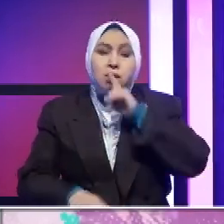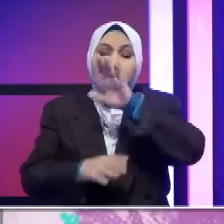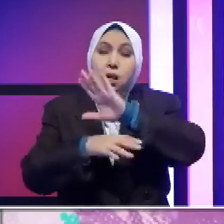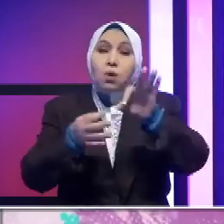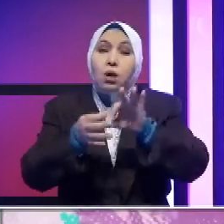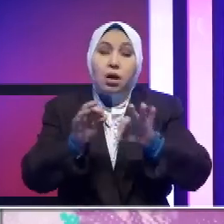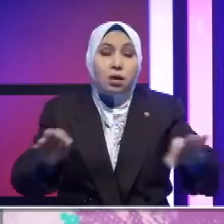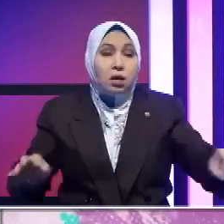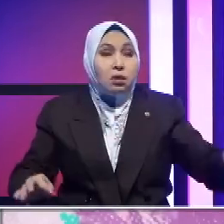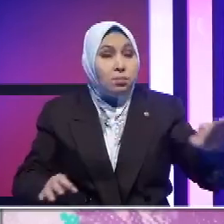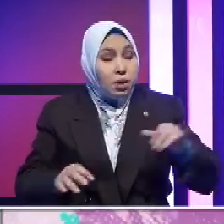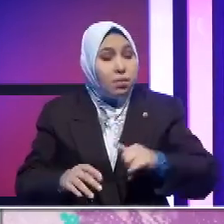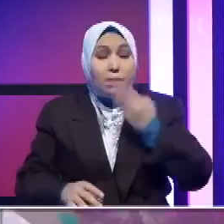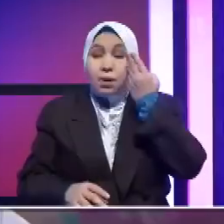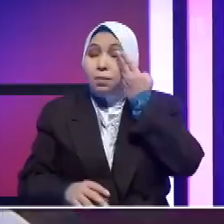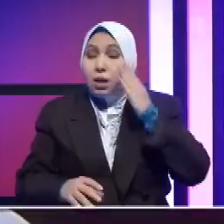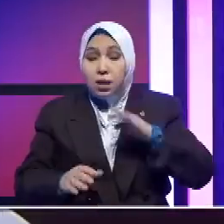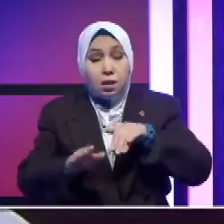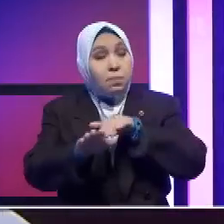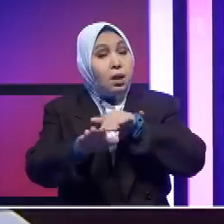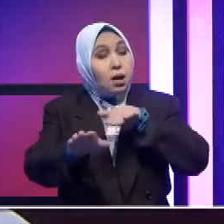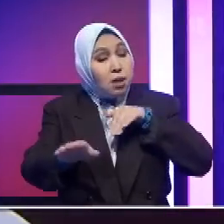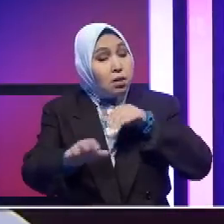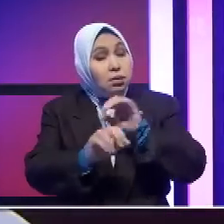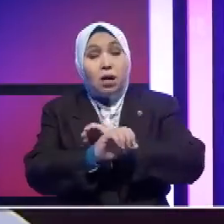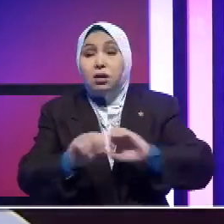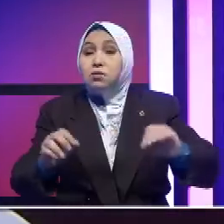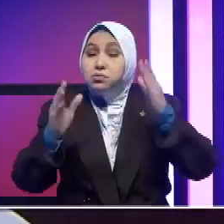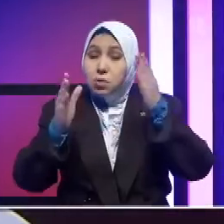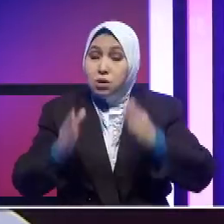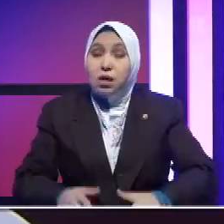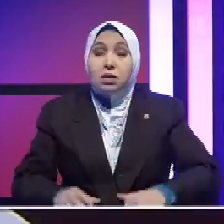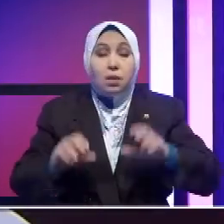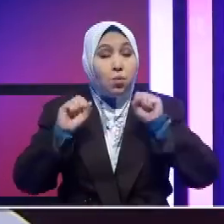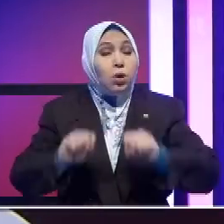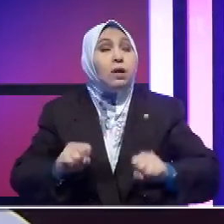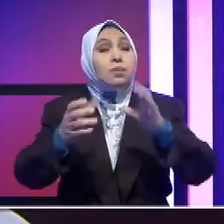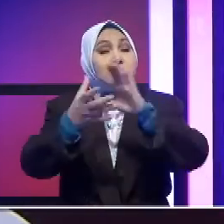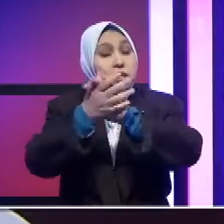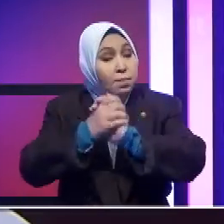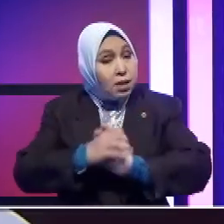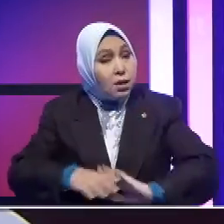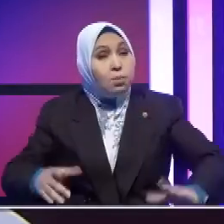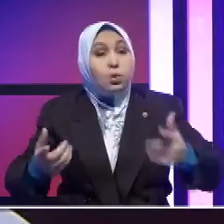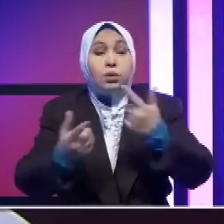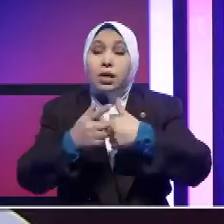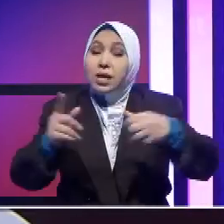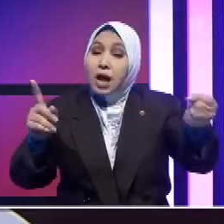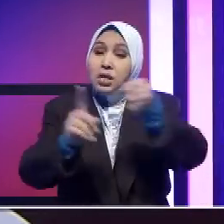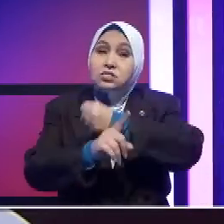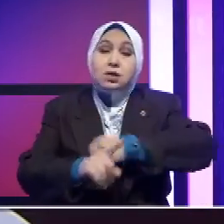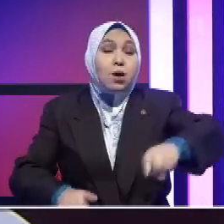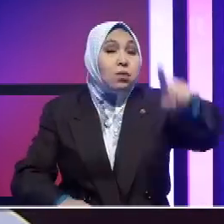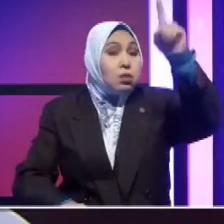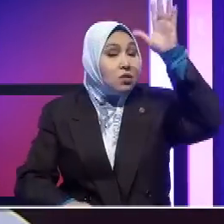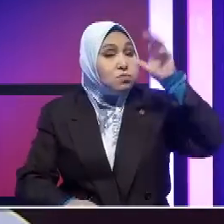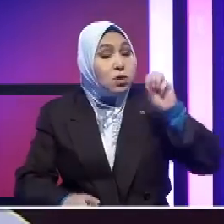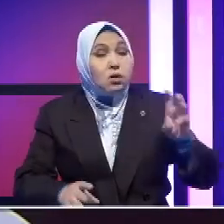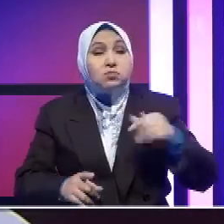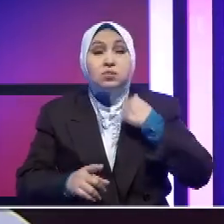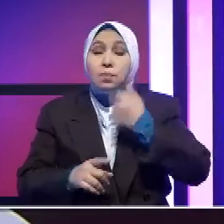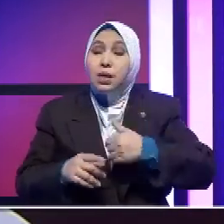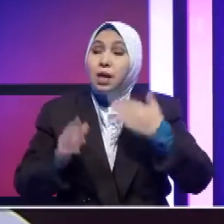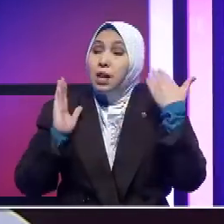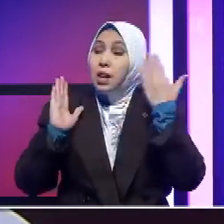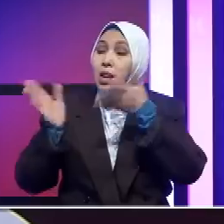pada hari ketika kamu berpaling ke belakang, tidak ada seorang pun yang mampu menyelamatkan kamu daripada azab Allah Subhanahu taala. Barang siapa dibiarkan sesat